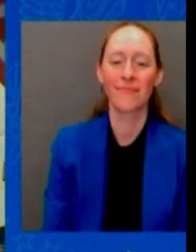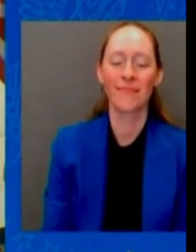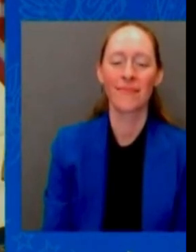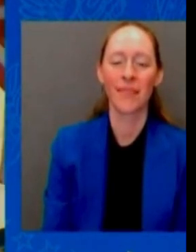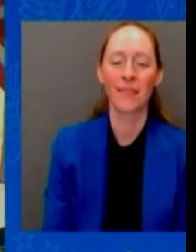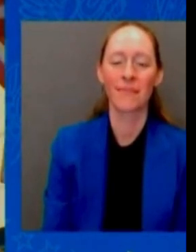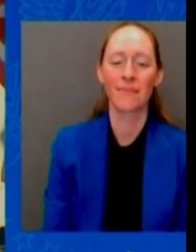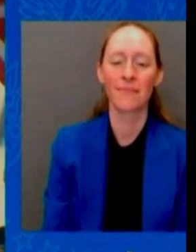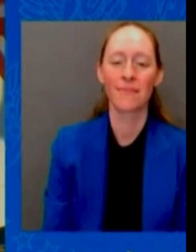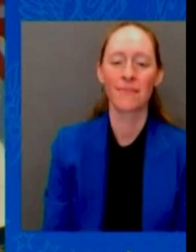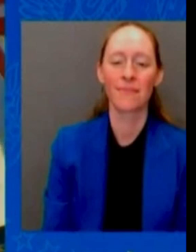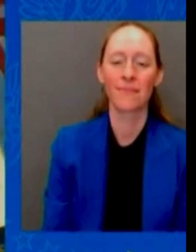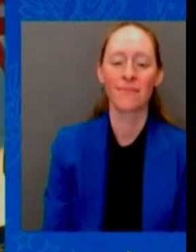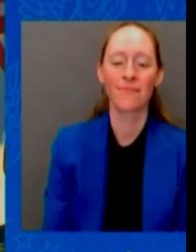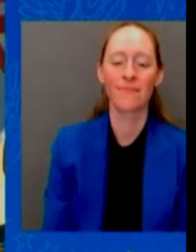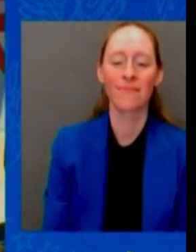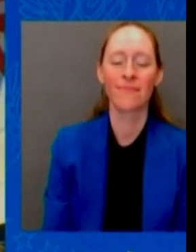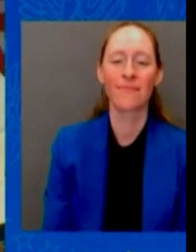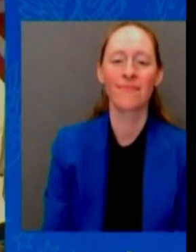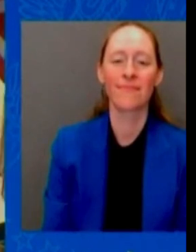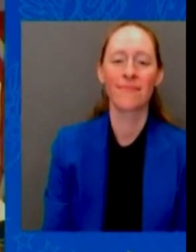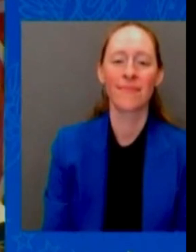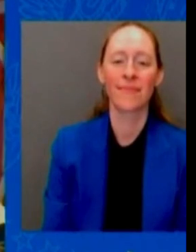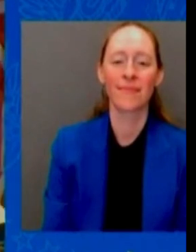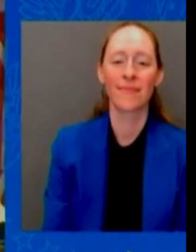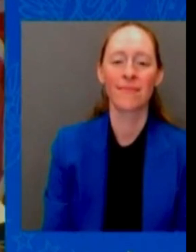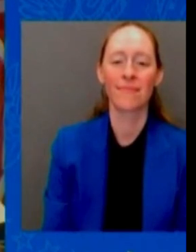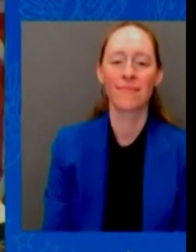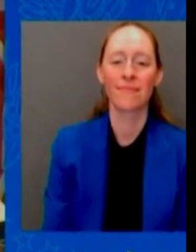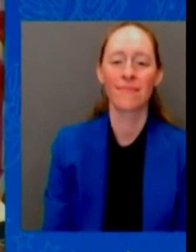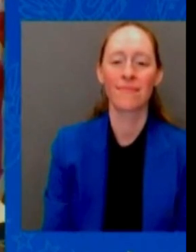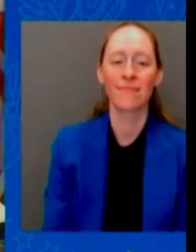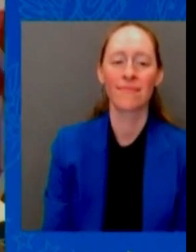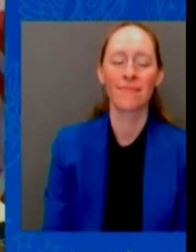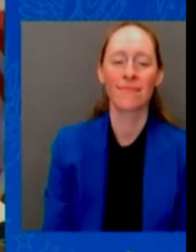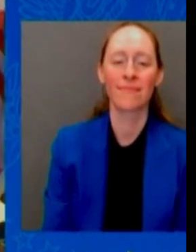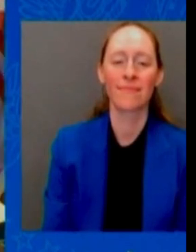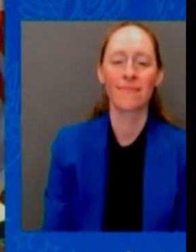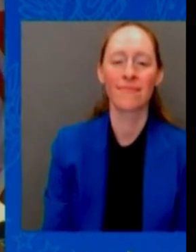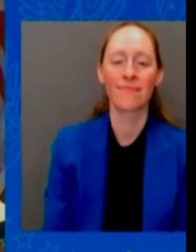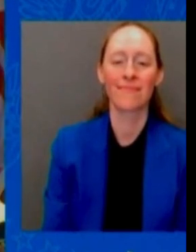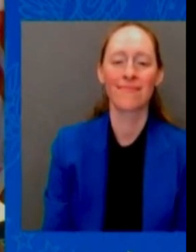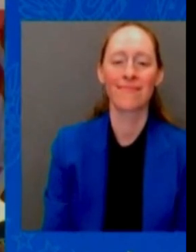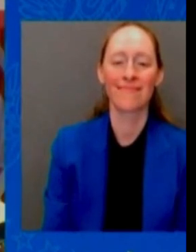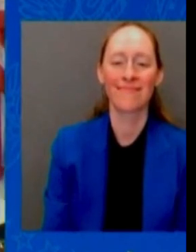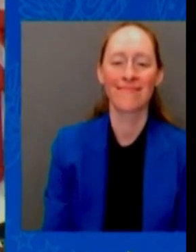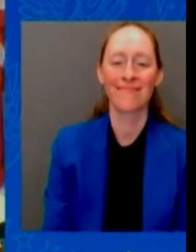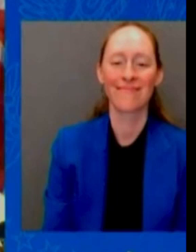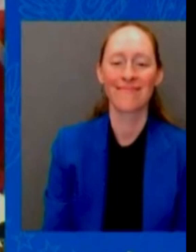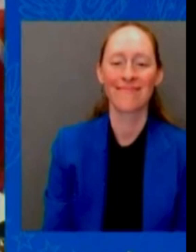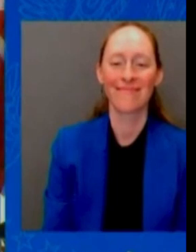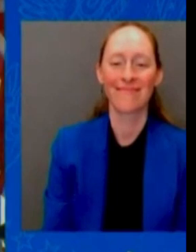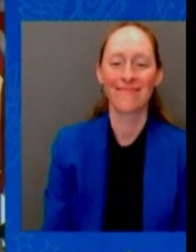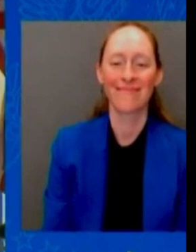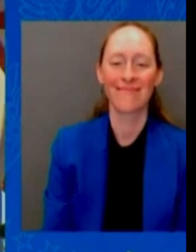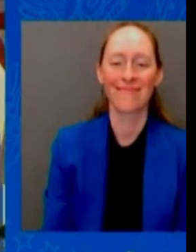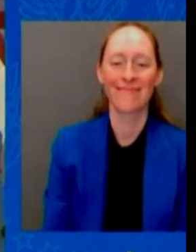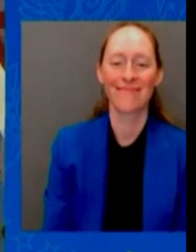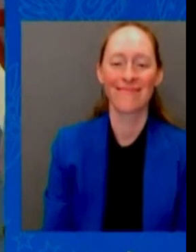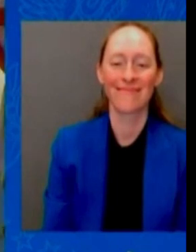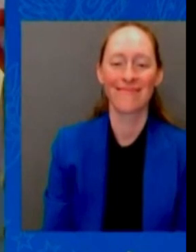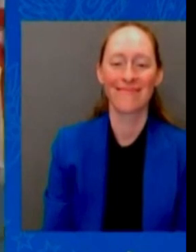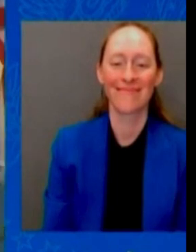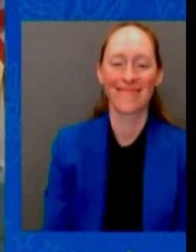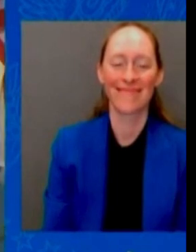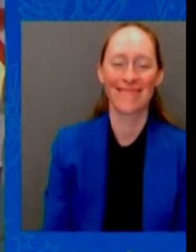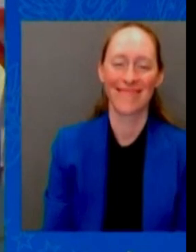liberté. Aujourd'hui, cette flamme brûle plus brillamment que jamais, et l'alliance entre nos deux nations reste essentielle